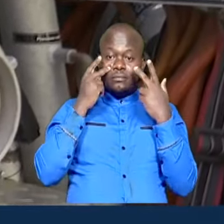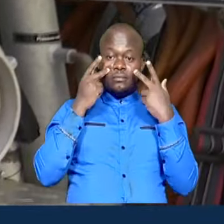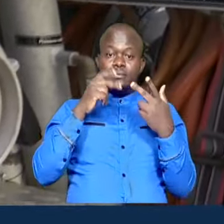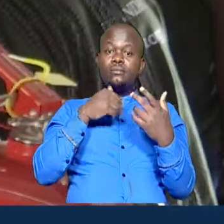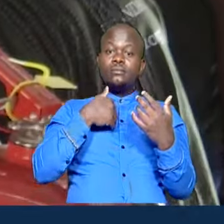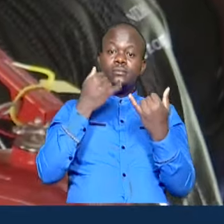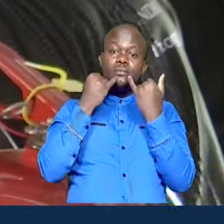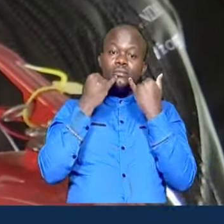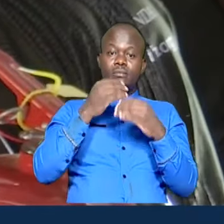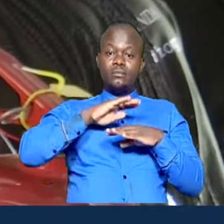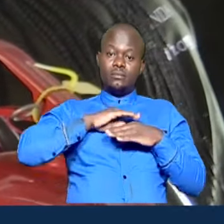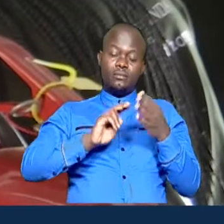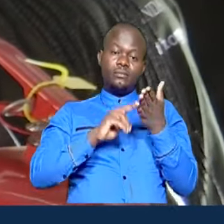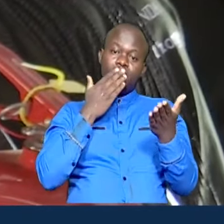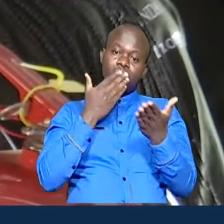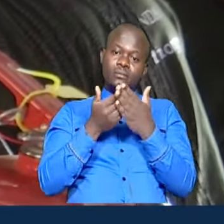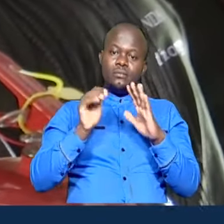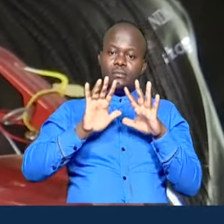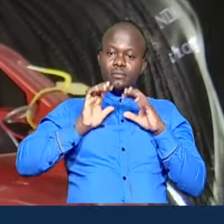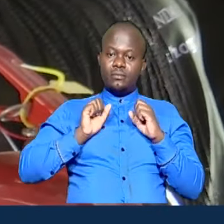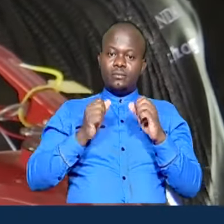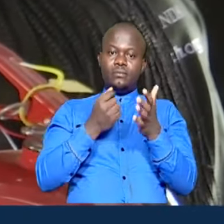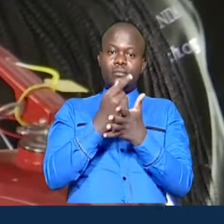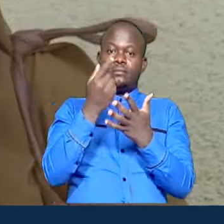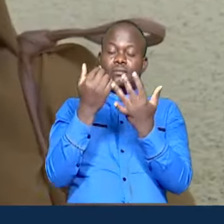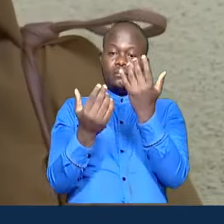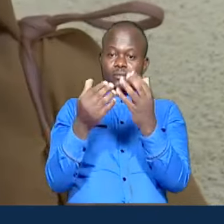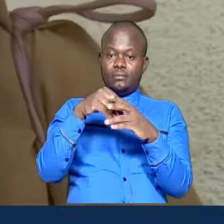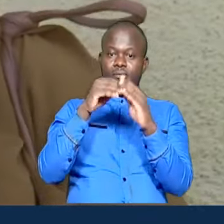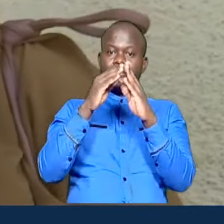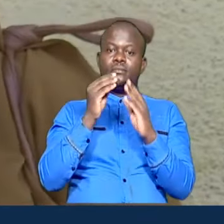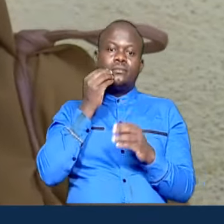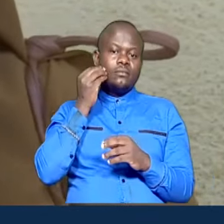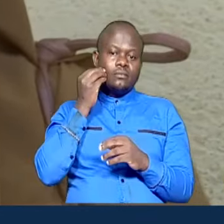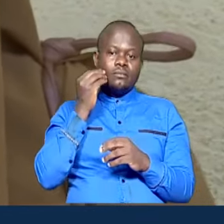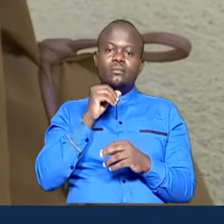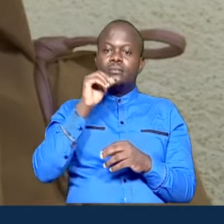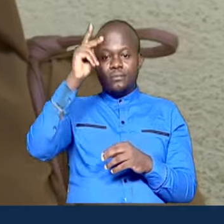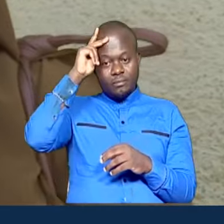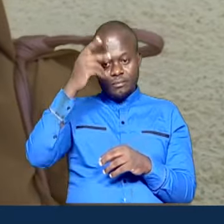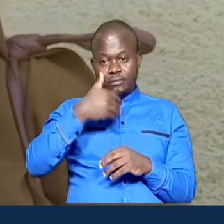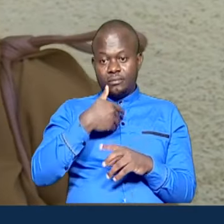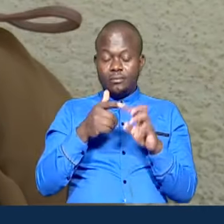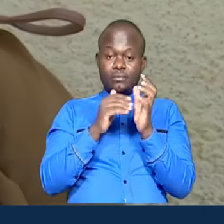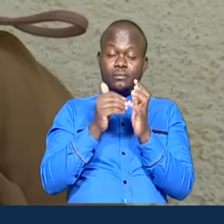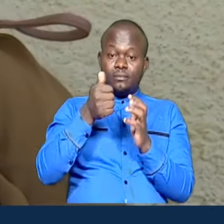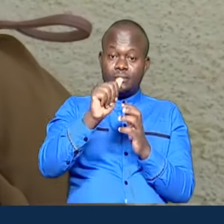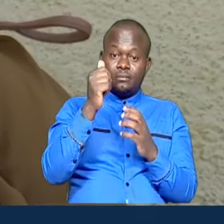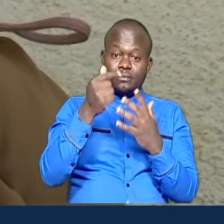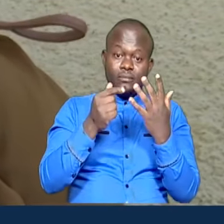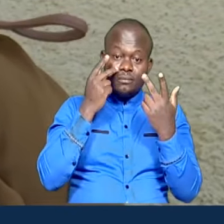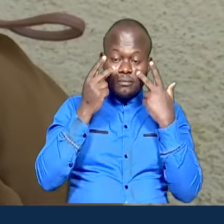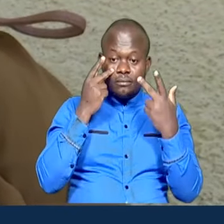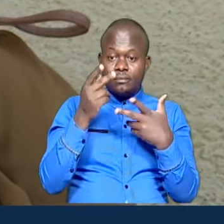amakuru ahagije yo kubikoresha neza, hirindwa ko byateza inkongi y'umuriro mu ngo. Na bumenyi mbufiteho ako cyo kiringena nkibona kuri ayo